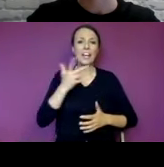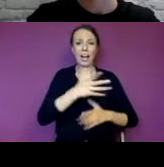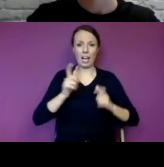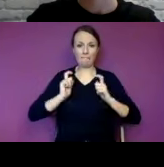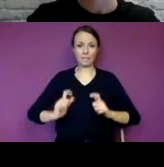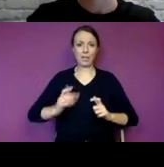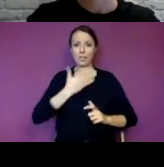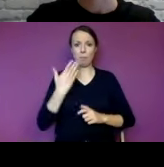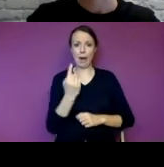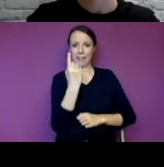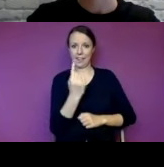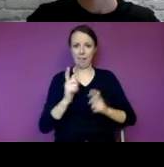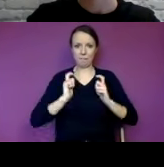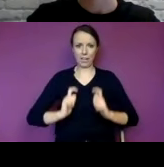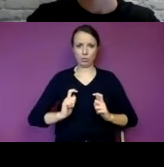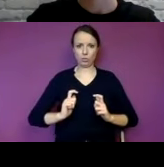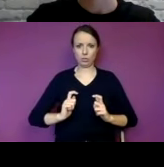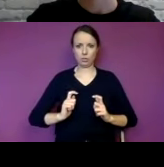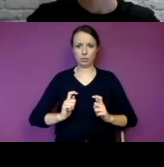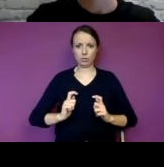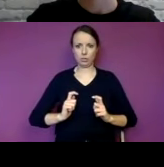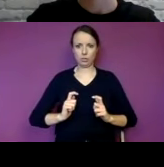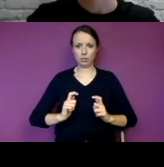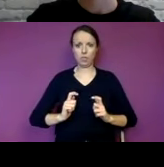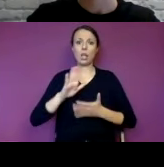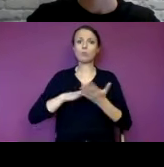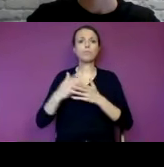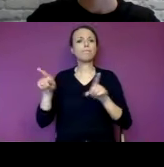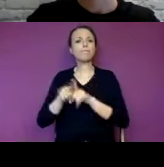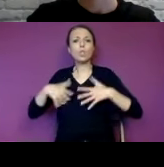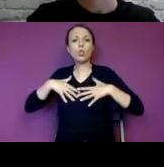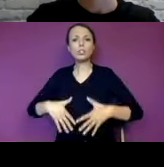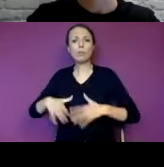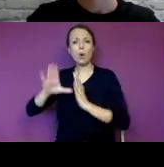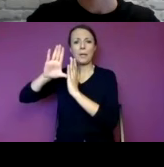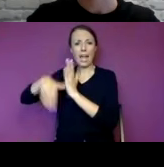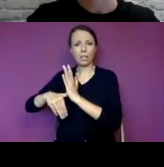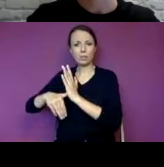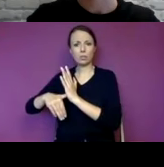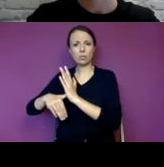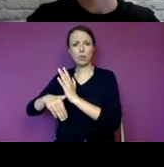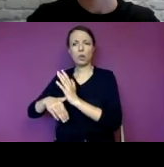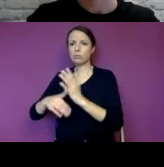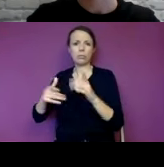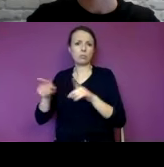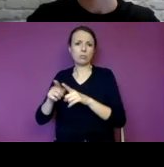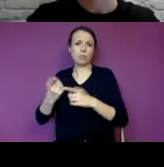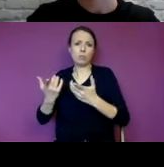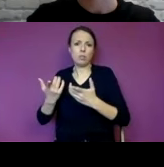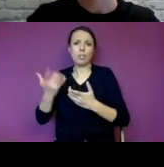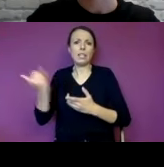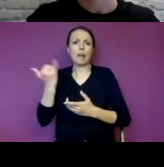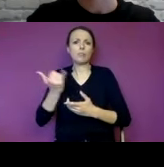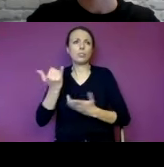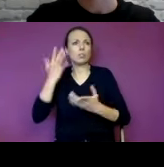tak samo jak chyba rzadko mówimy o tożsamości miasta, bo od razu nasuwa się, ale którego miasta, tak